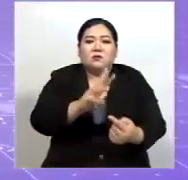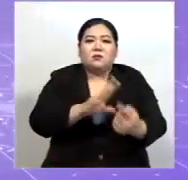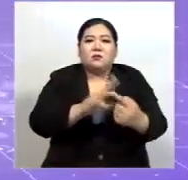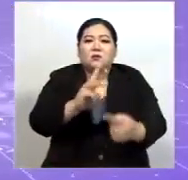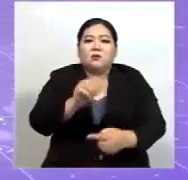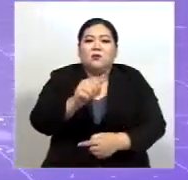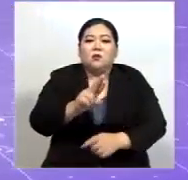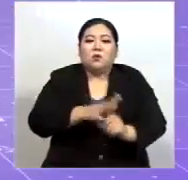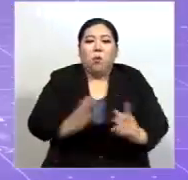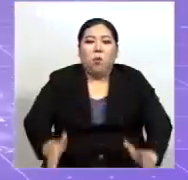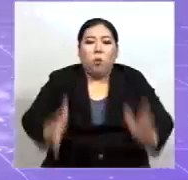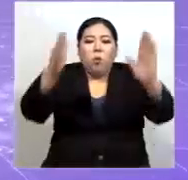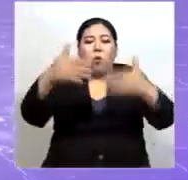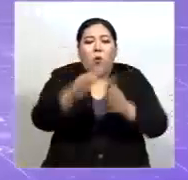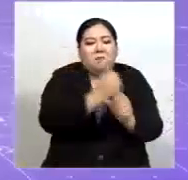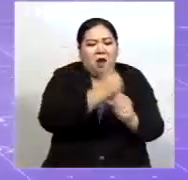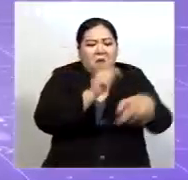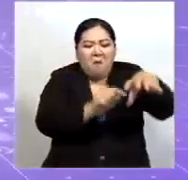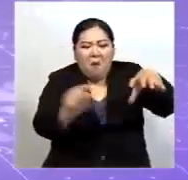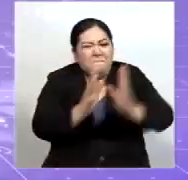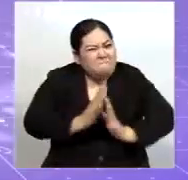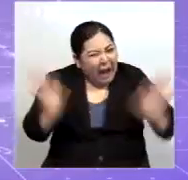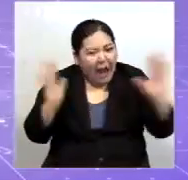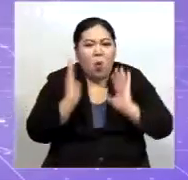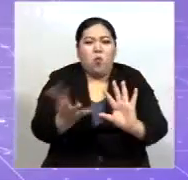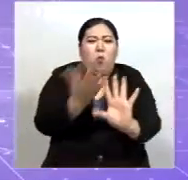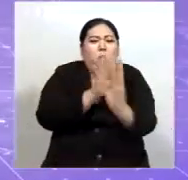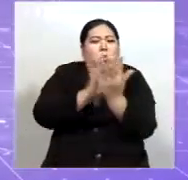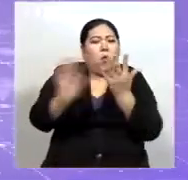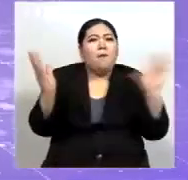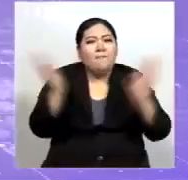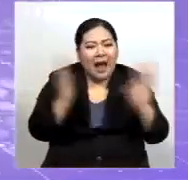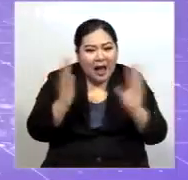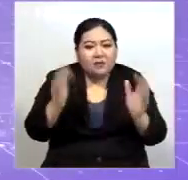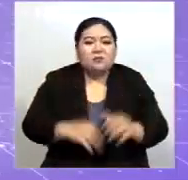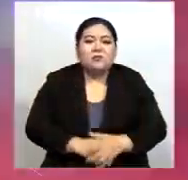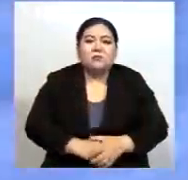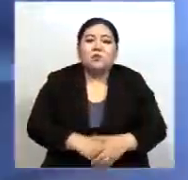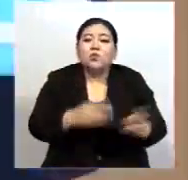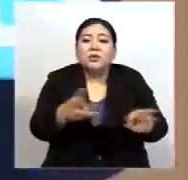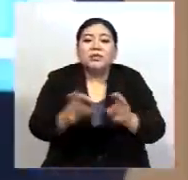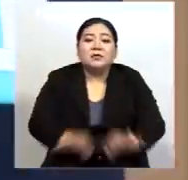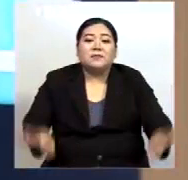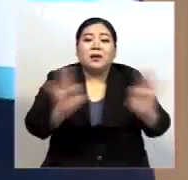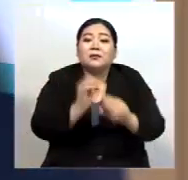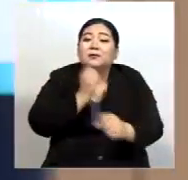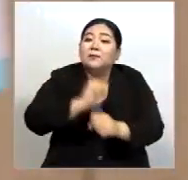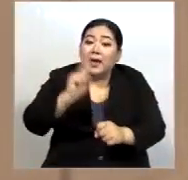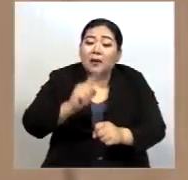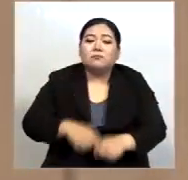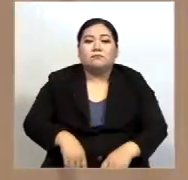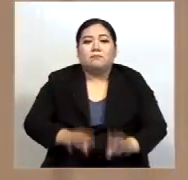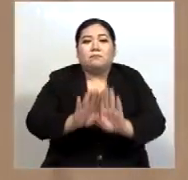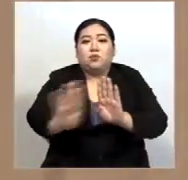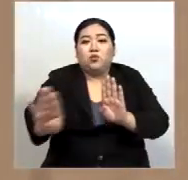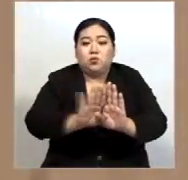ที่มีออฟฟิศข้างในเยอะมากหลายชั้นมากมีผู้คนเข้าออกอยู่ภายในตึกเนี่ยเยอะมากๆเพราะฉะนั้นมาตรการสำคัญเขามีการปรับเปลี่ยนฮะในส่วน